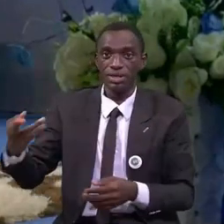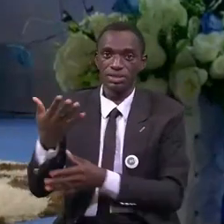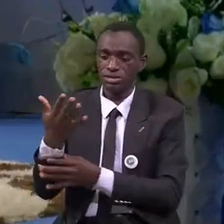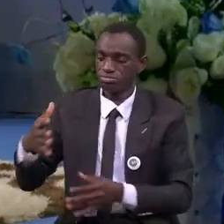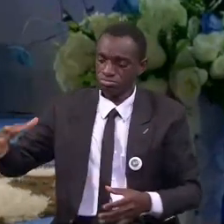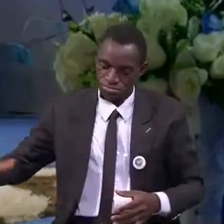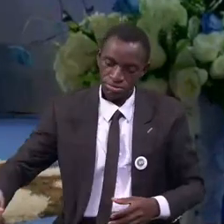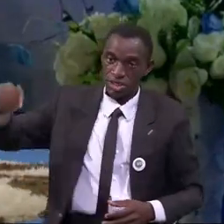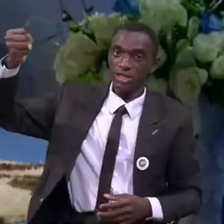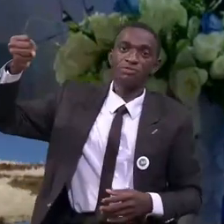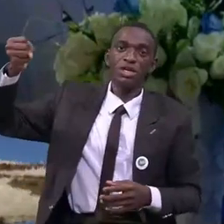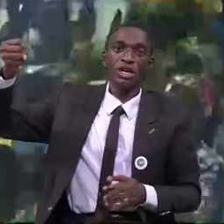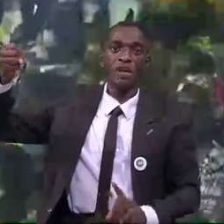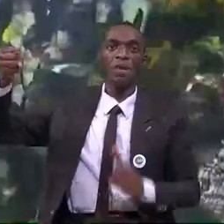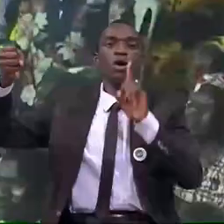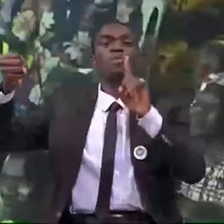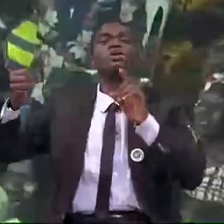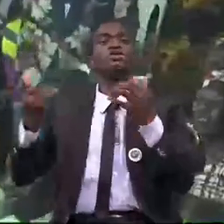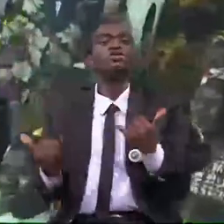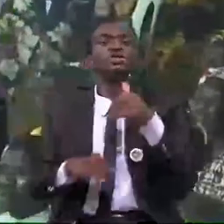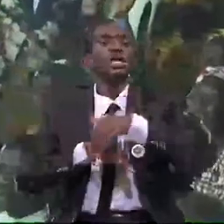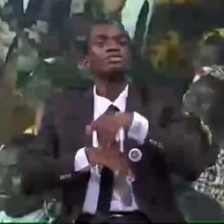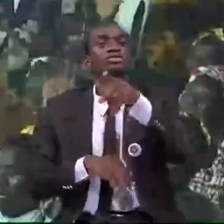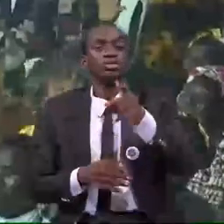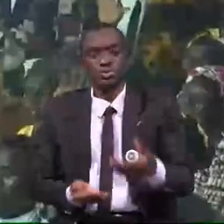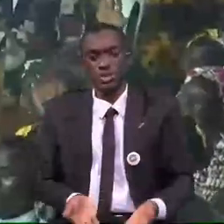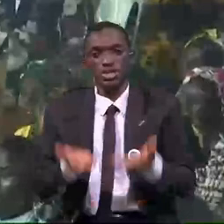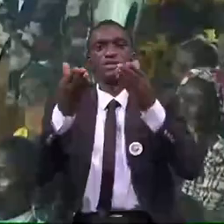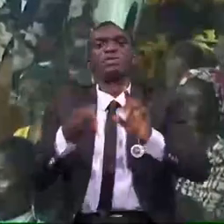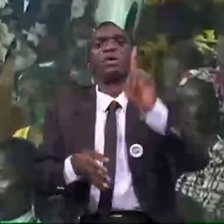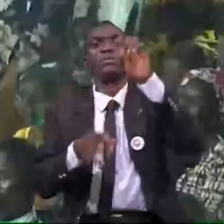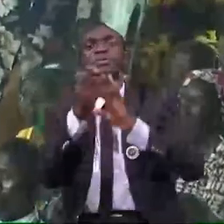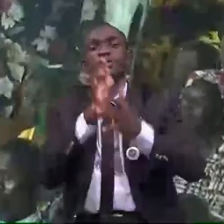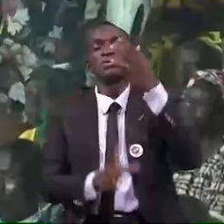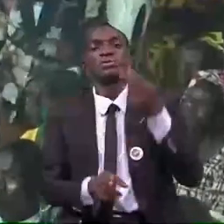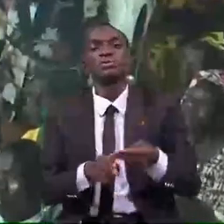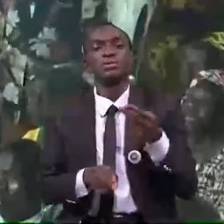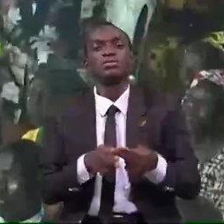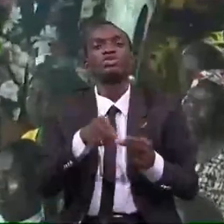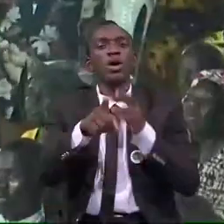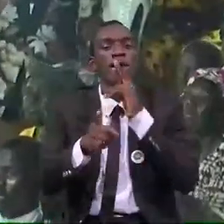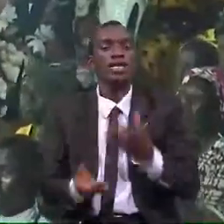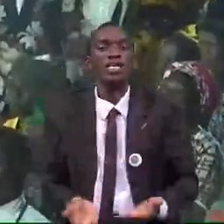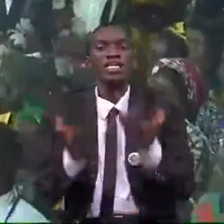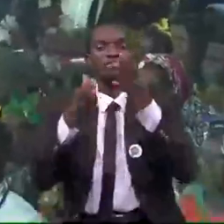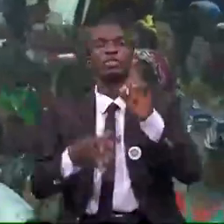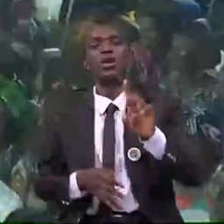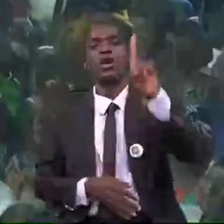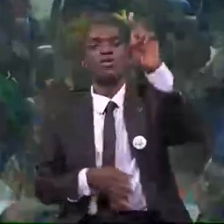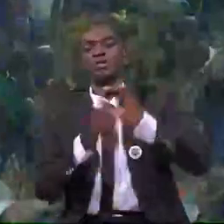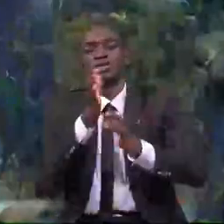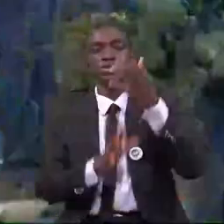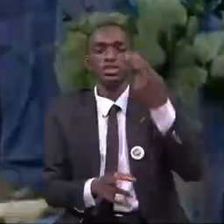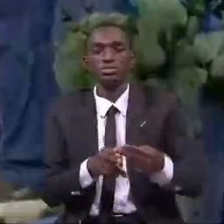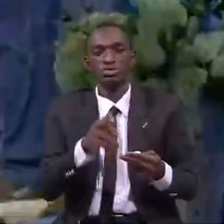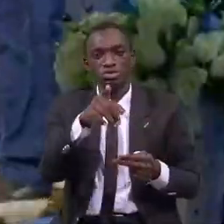faire lever ce soir vous êtes levé vous êtes élevé